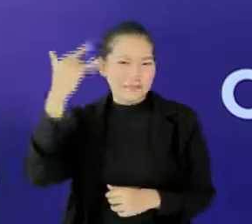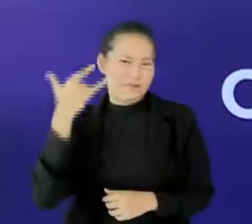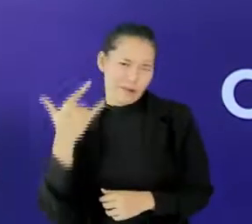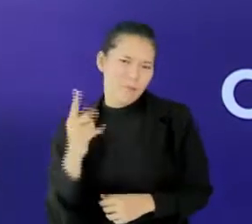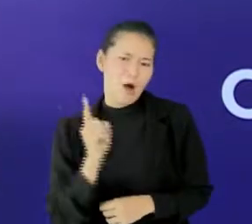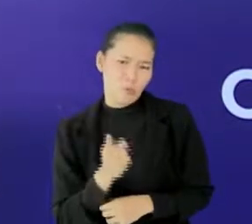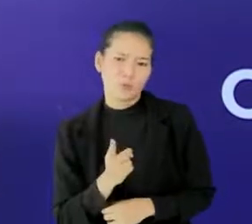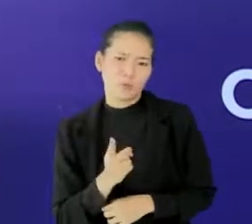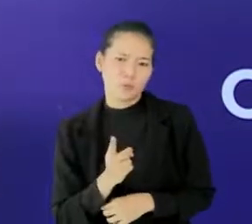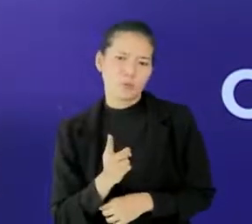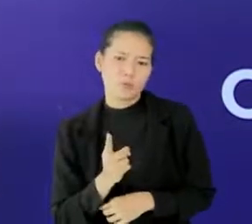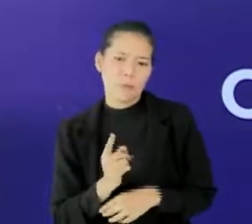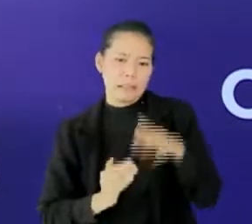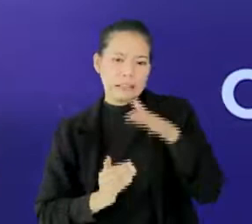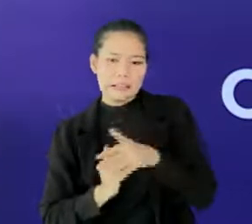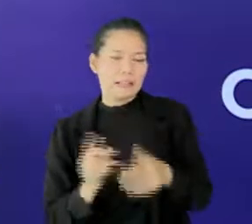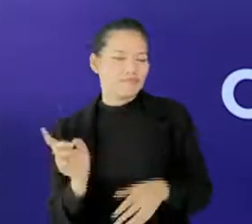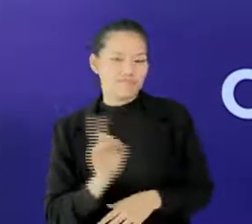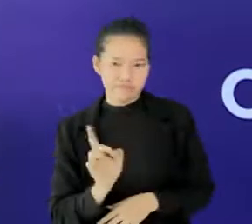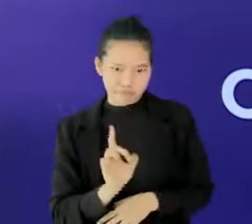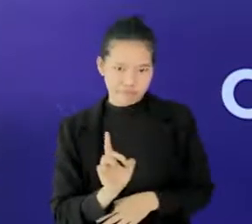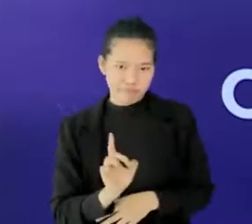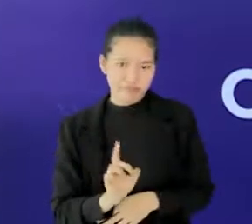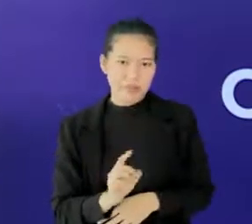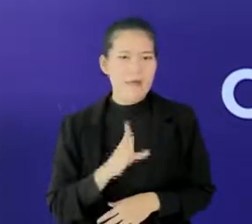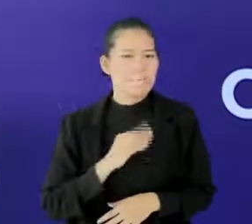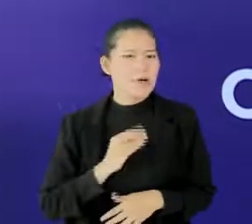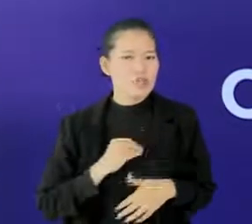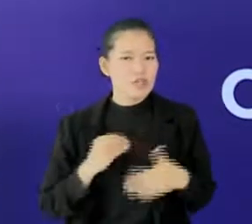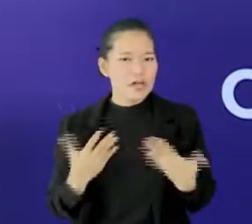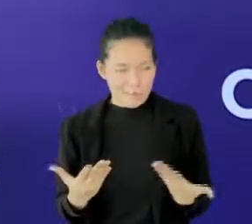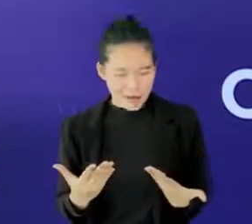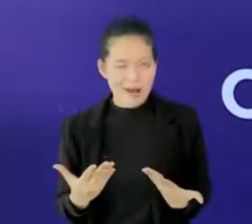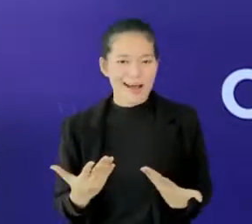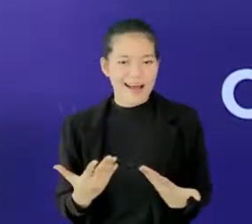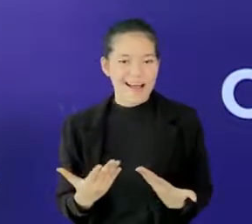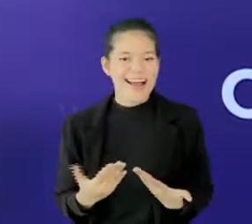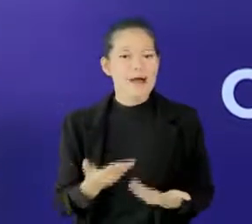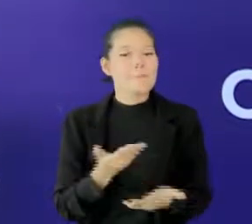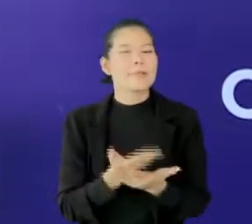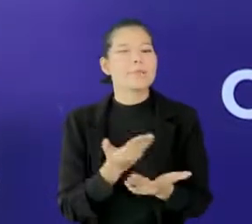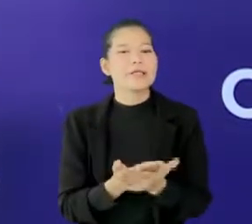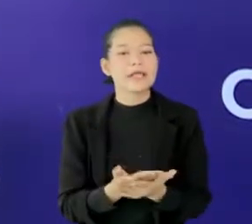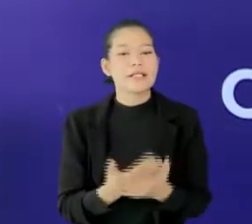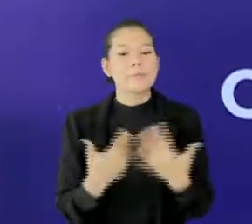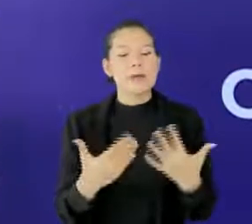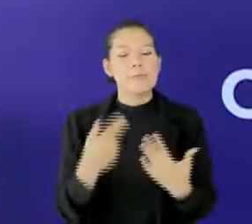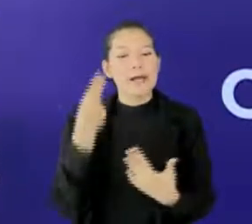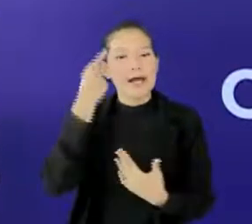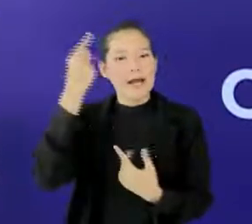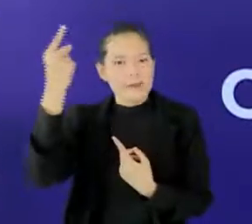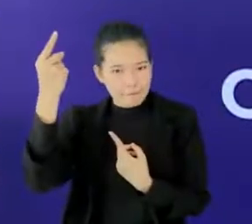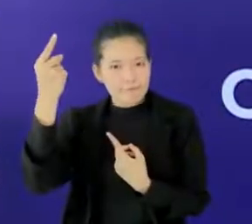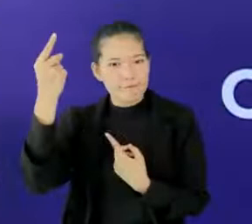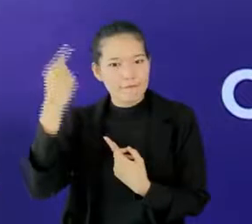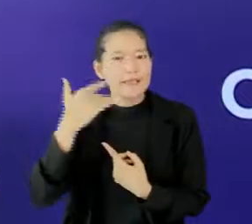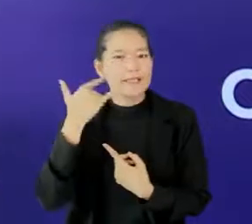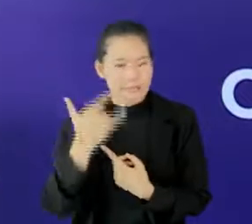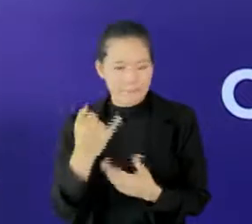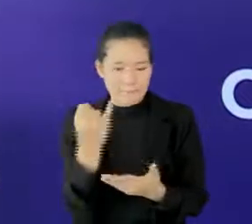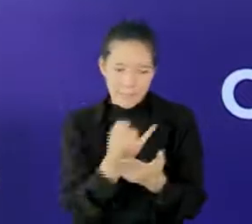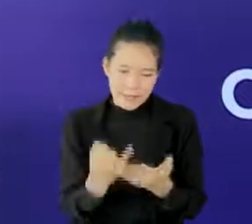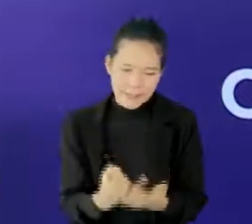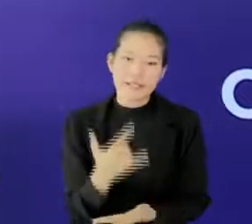Pak. Kreativitas tidak boleh berhenti. Dalam konteks seperti ini, maka yang dituntut adalah kreativitas tetap